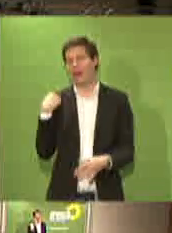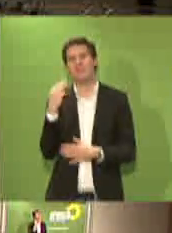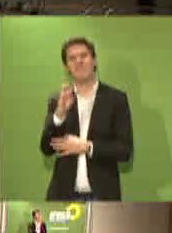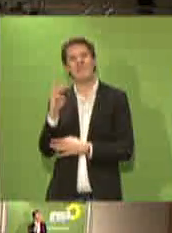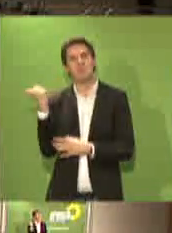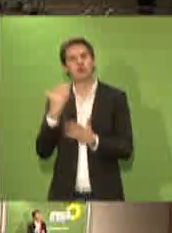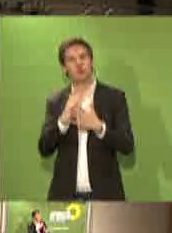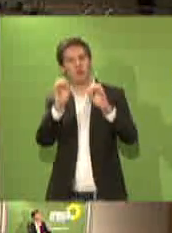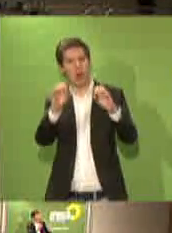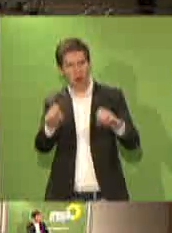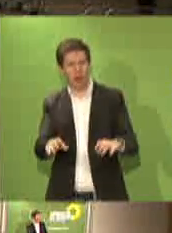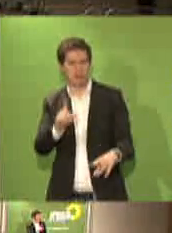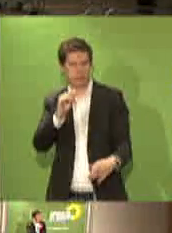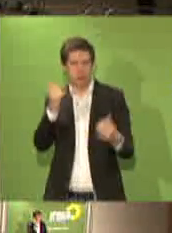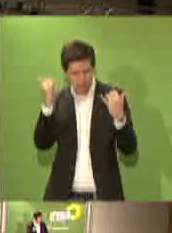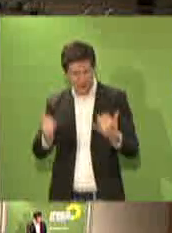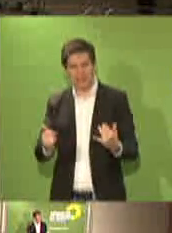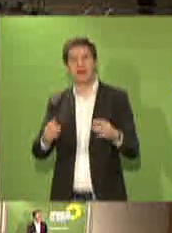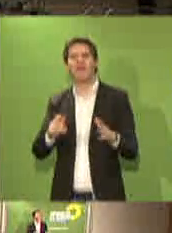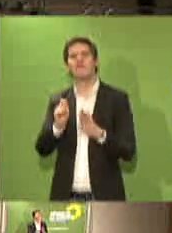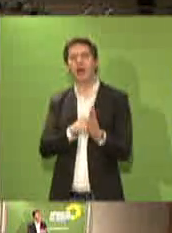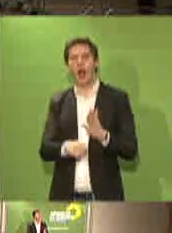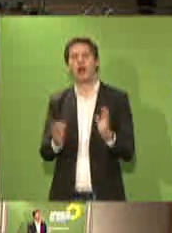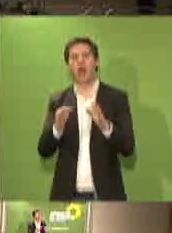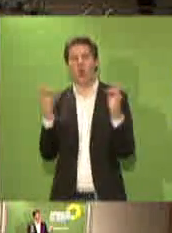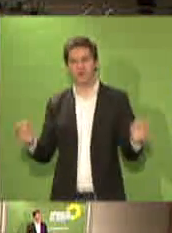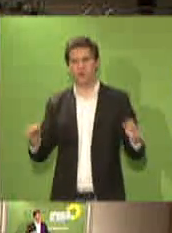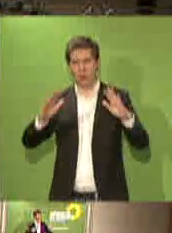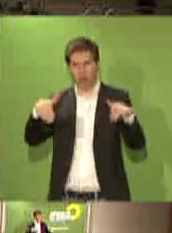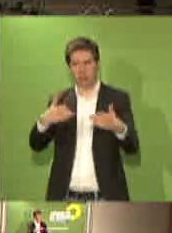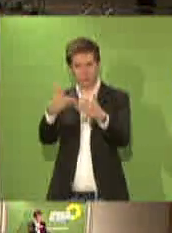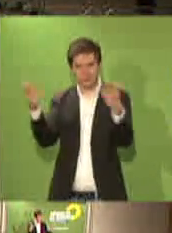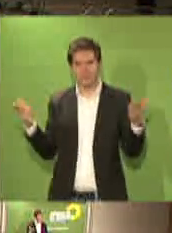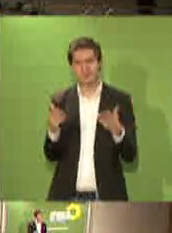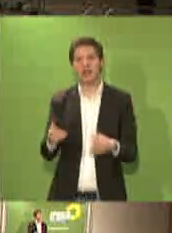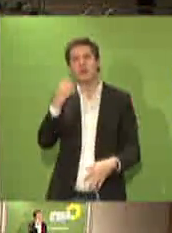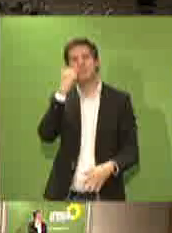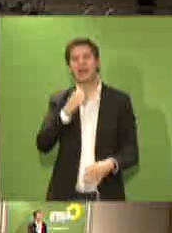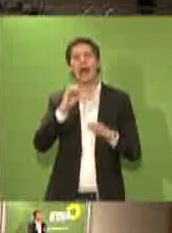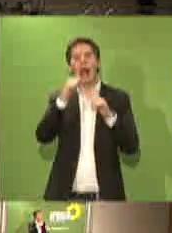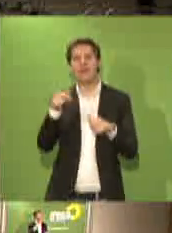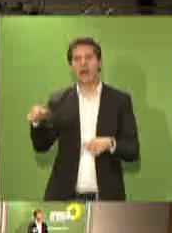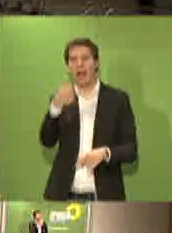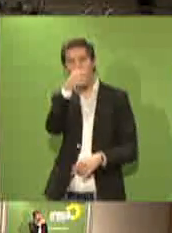hat. Und der Wahlgang ist eröffnet. Die Helfer kreuzen bitte die 1 an.